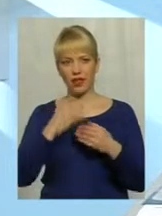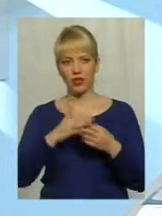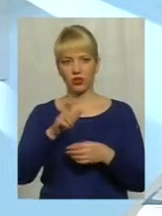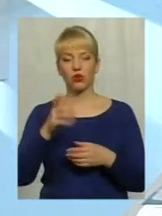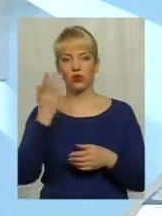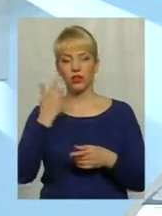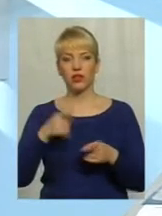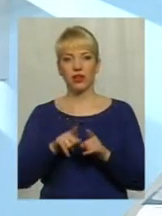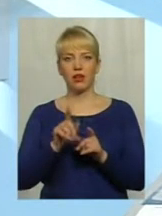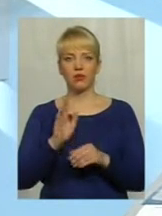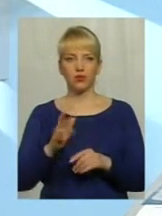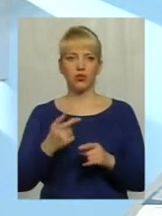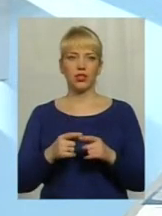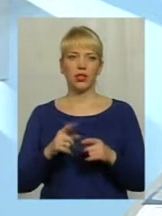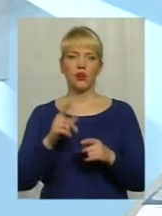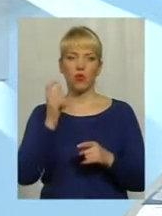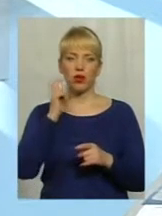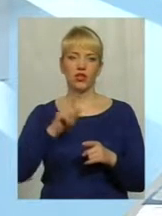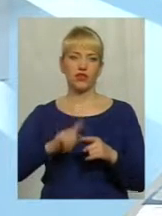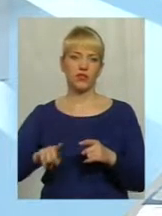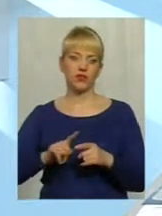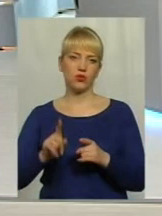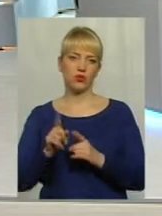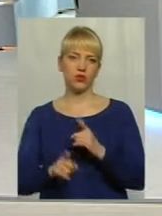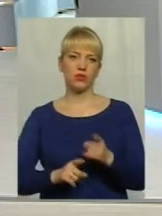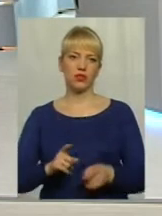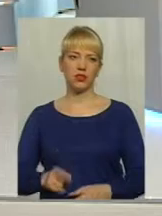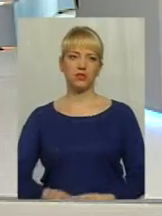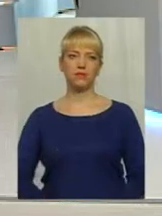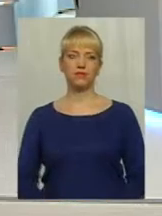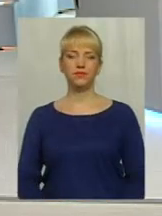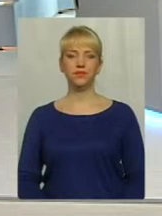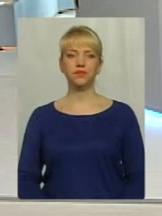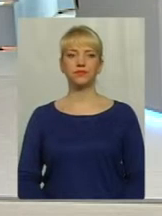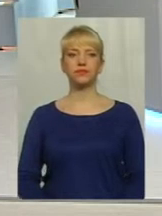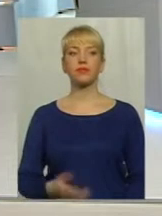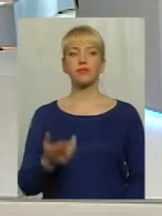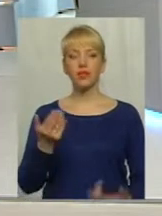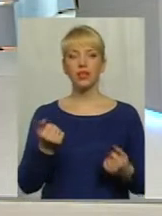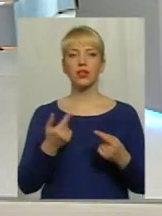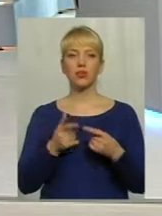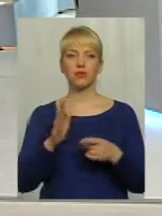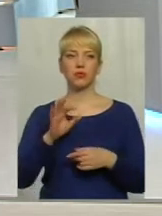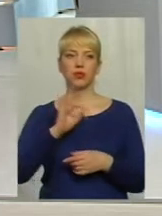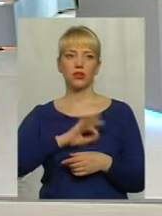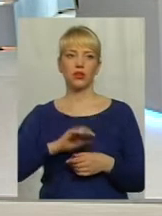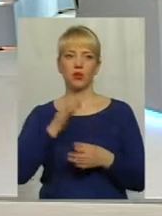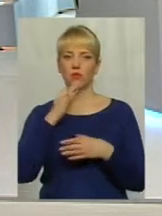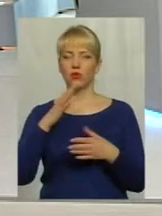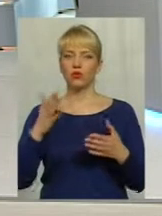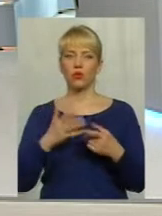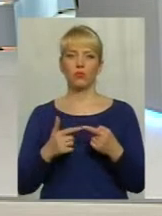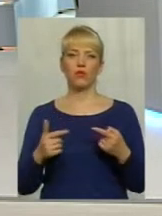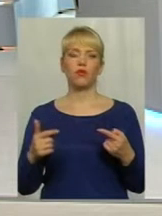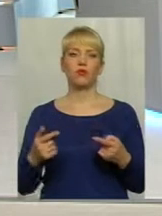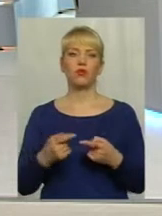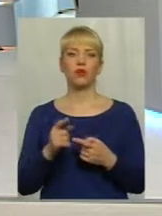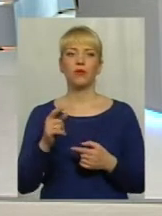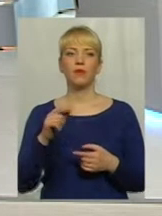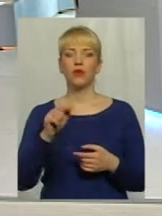то я думаю, що Україна дуже швидко зміниться, бо Європа дуже швидко змінюється. Так, і воно піде на користь в будь-якому випадку. і тут дуже гарний був теза, що